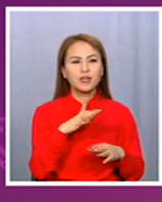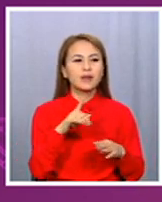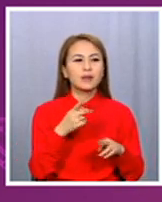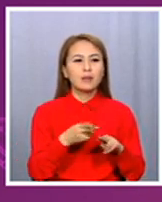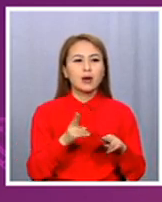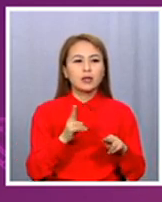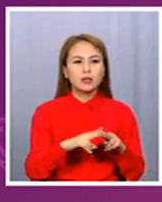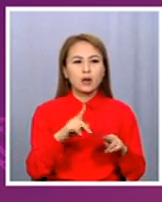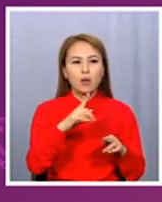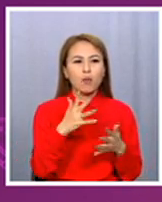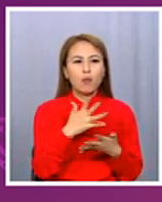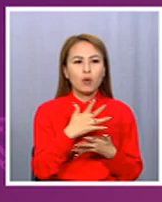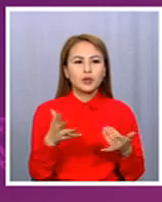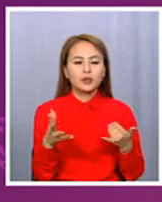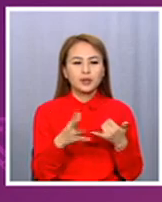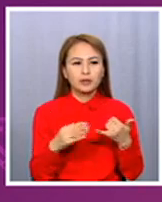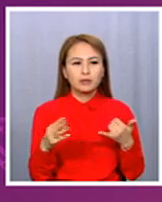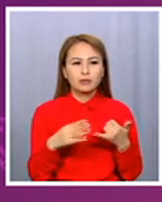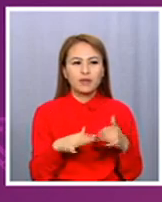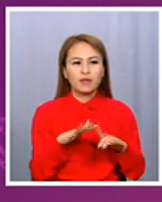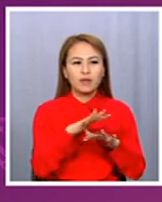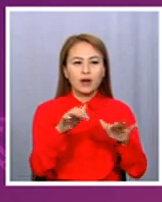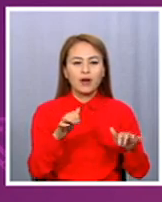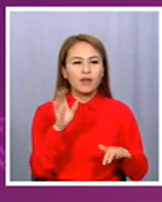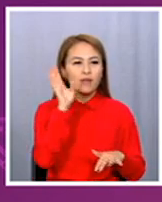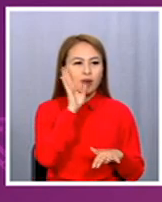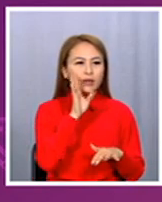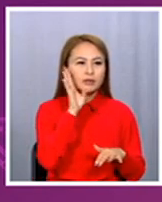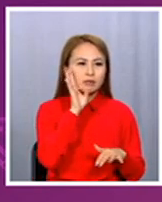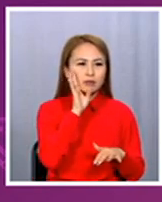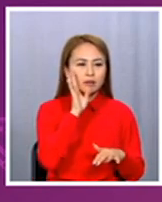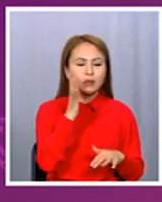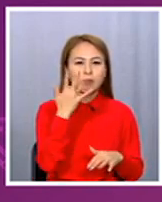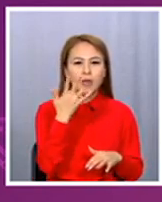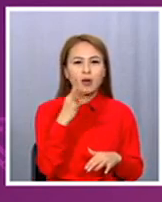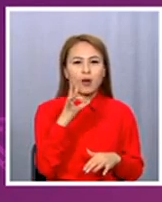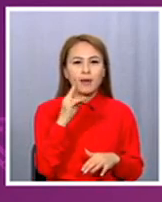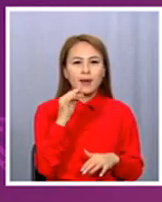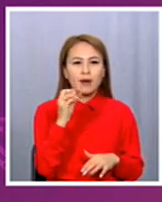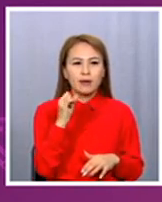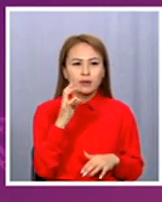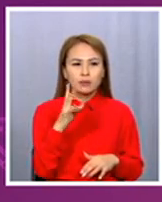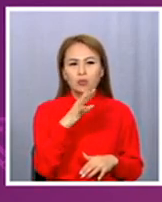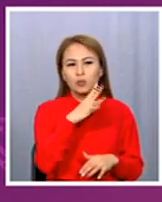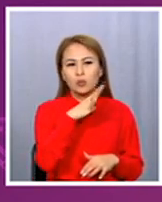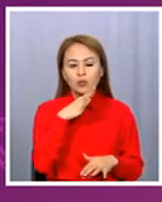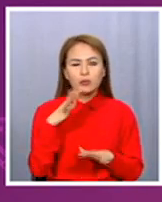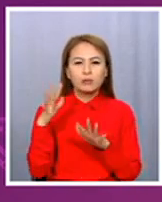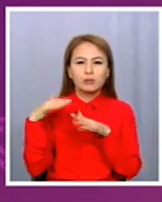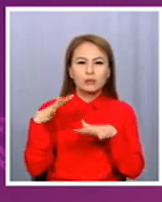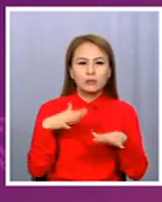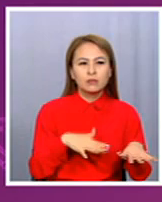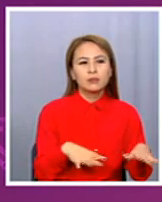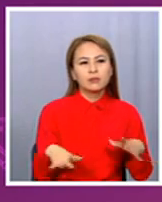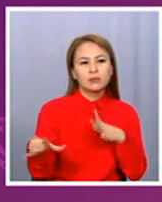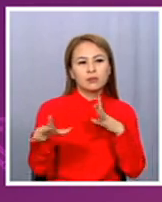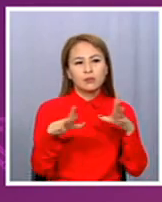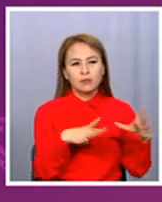что большую часть Земли занимает вода. 5 океанов, множество морей, озер и